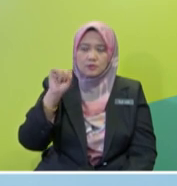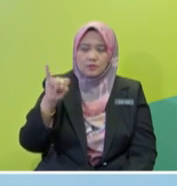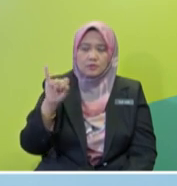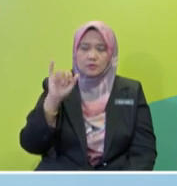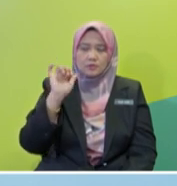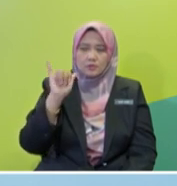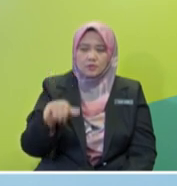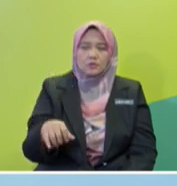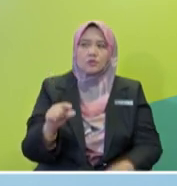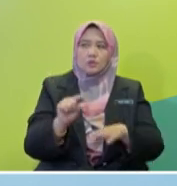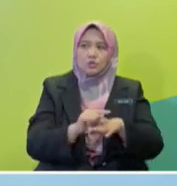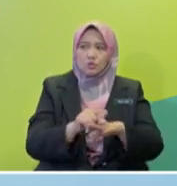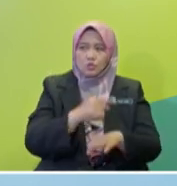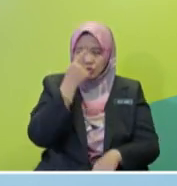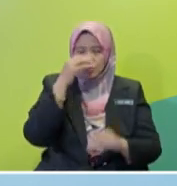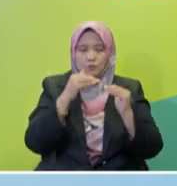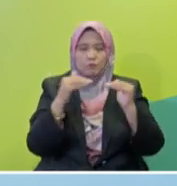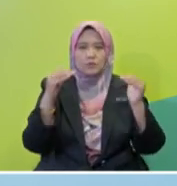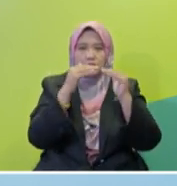aplikasi beli digunakan untuk